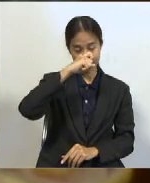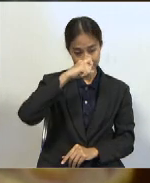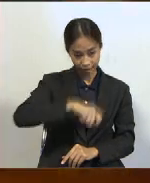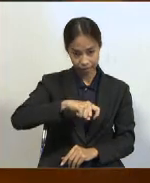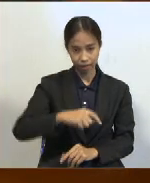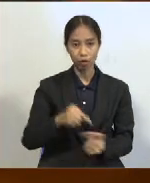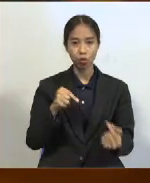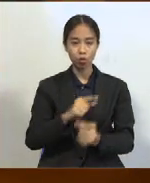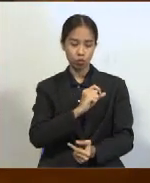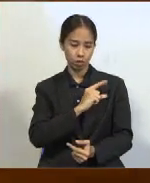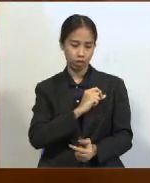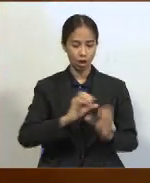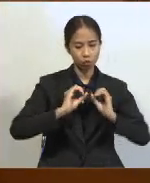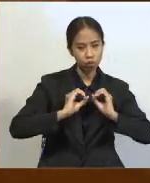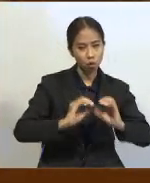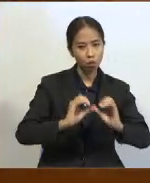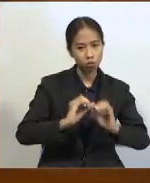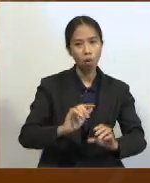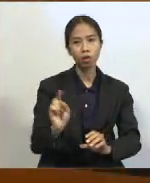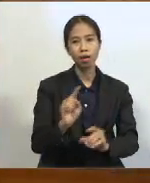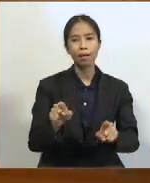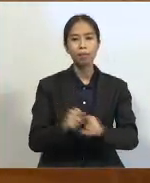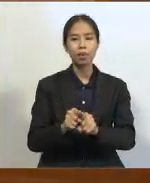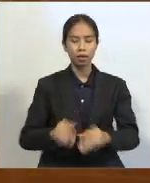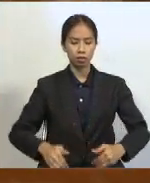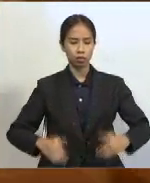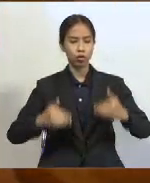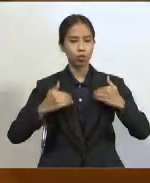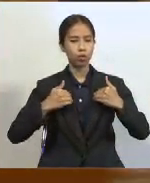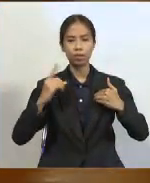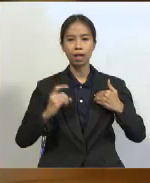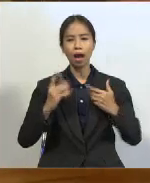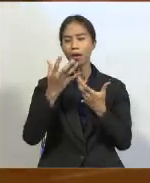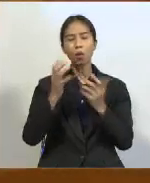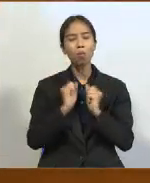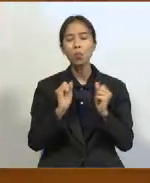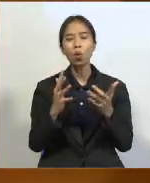ามโดยยอมสละชีวิตตัวเองเป็นสะพานส่งต่อความรัก